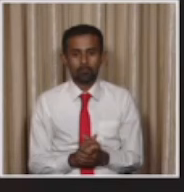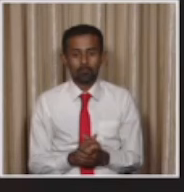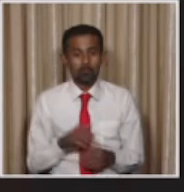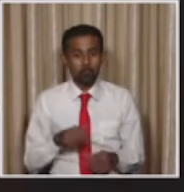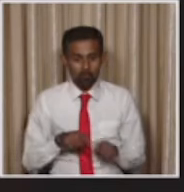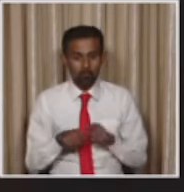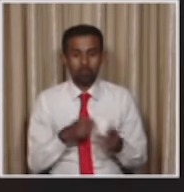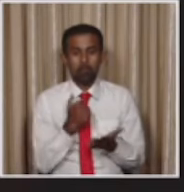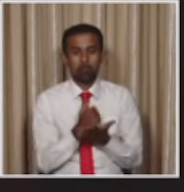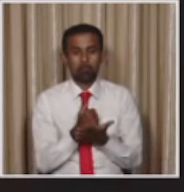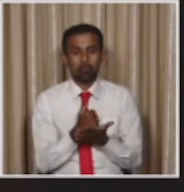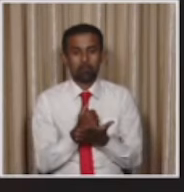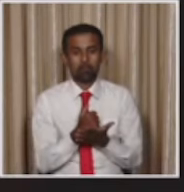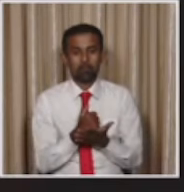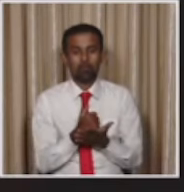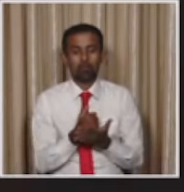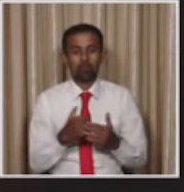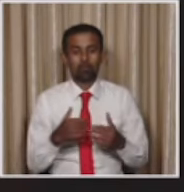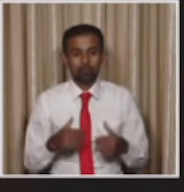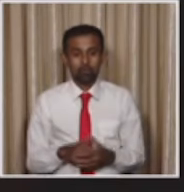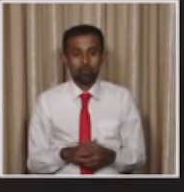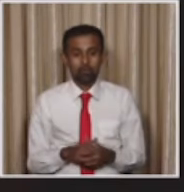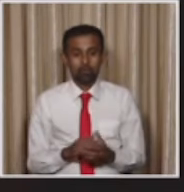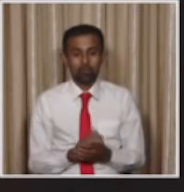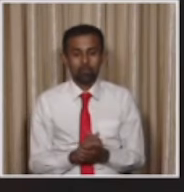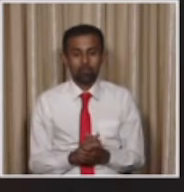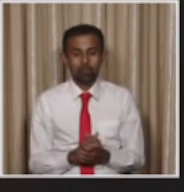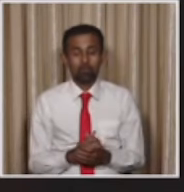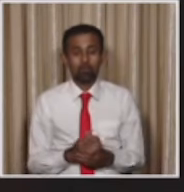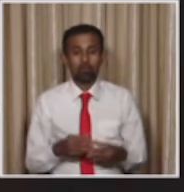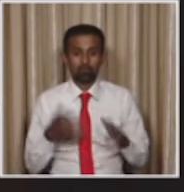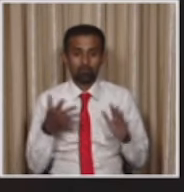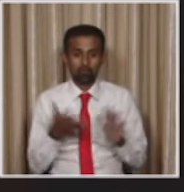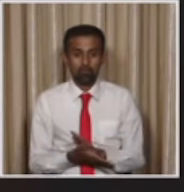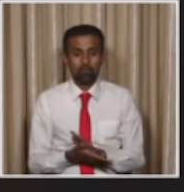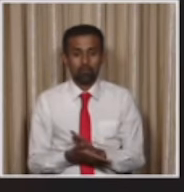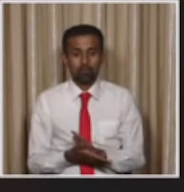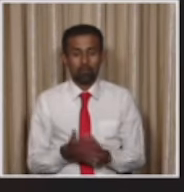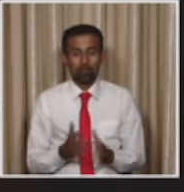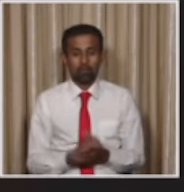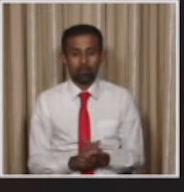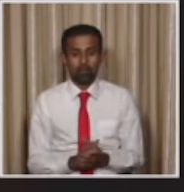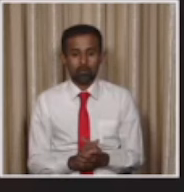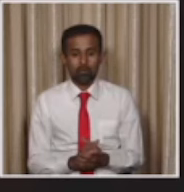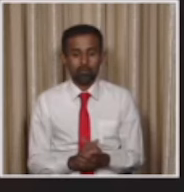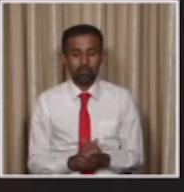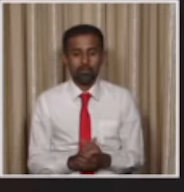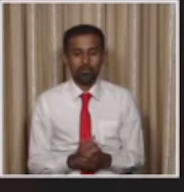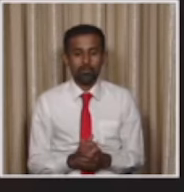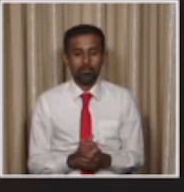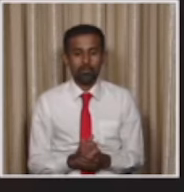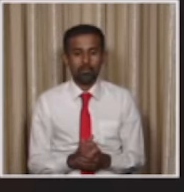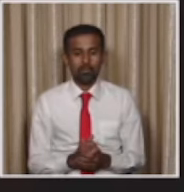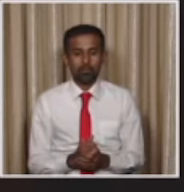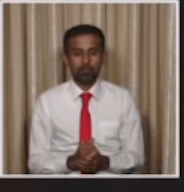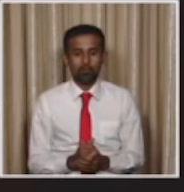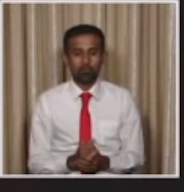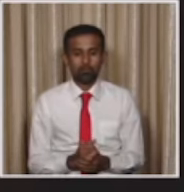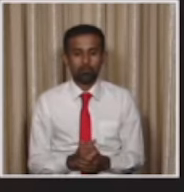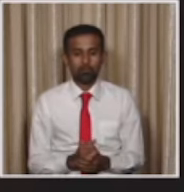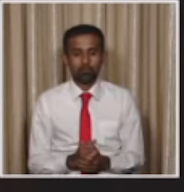විදිහට බැංකුව කටයුතු කිරීම මම හිතන්නේ අපරාධයක් සහ අසාධාරණයක් හැටියට මේ අවස්ථාවේදී අපි කියන්නට